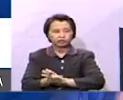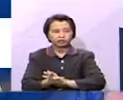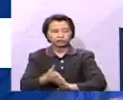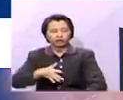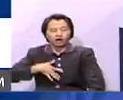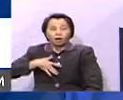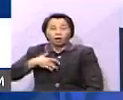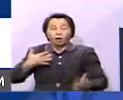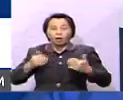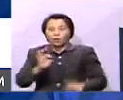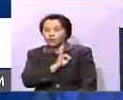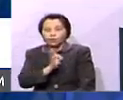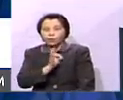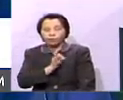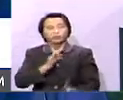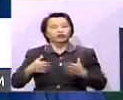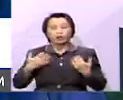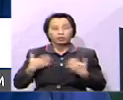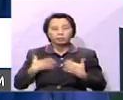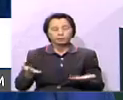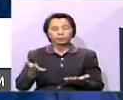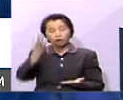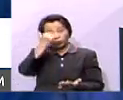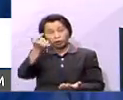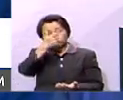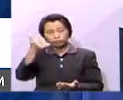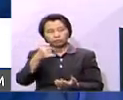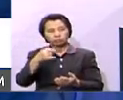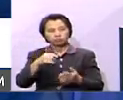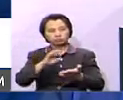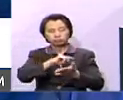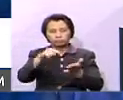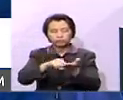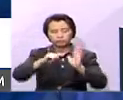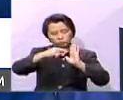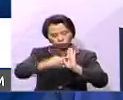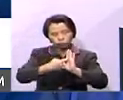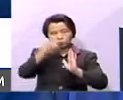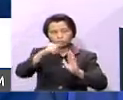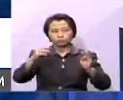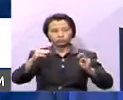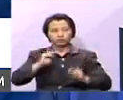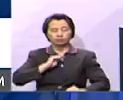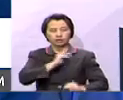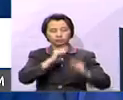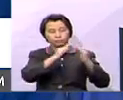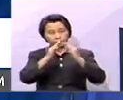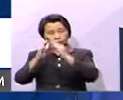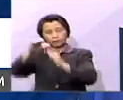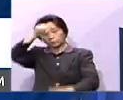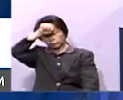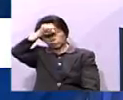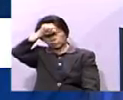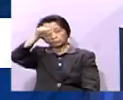perasaan yang amat teruja ya kerana ini adalah merupakan titik permulaan bagi Majlis perbandaran segamat ya